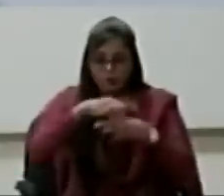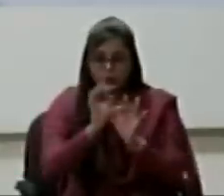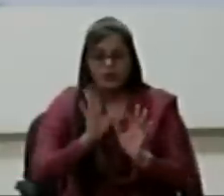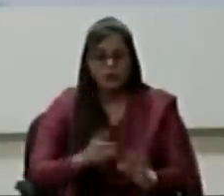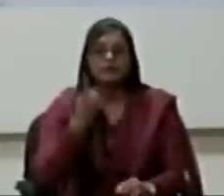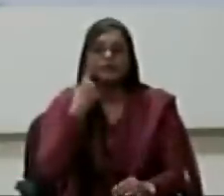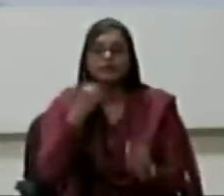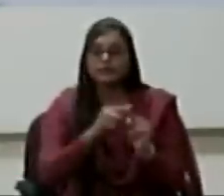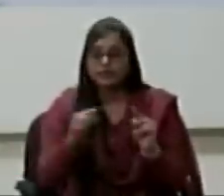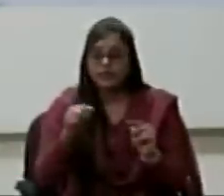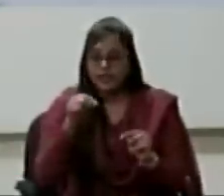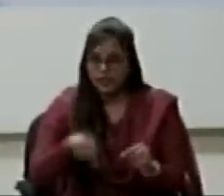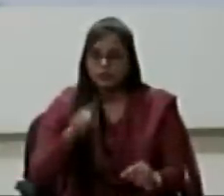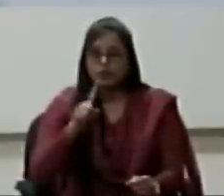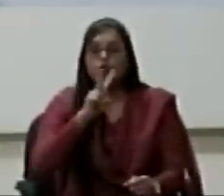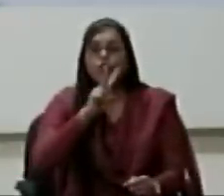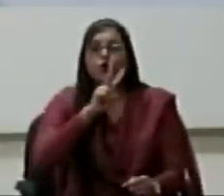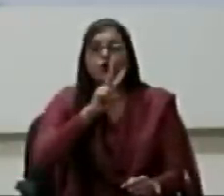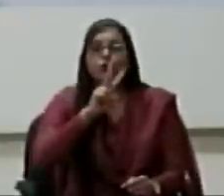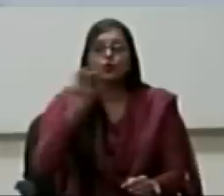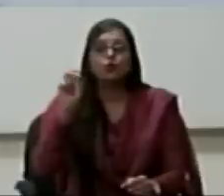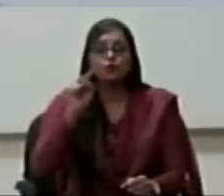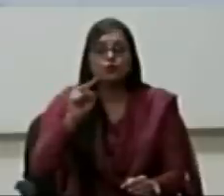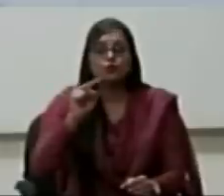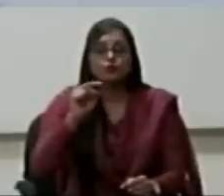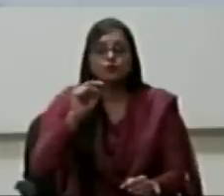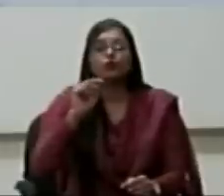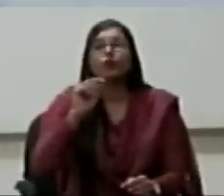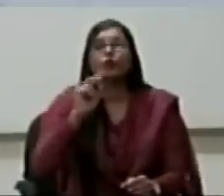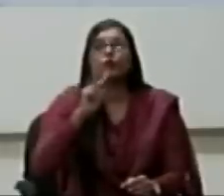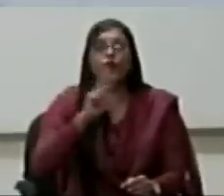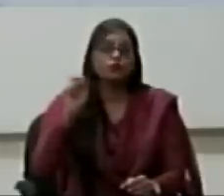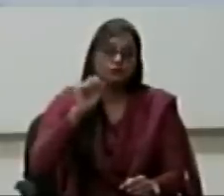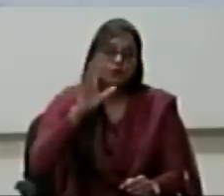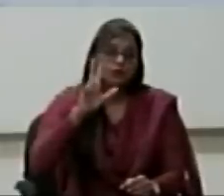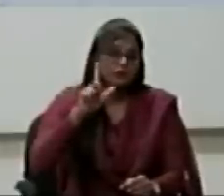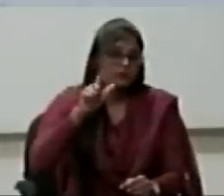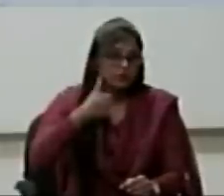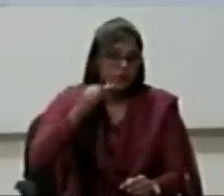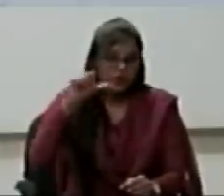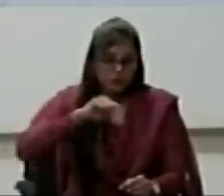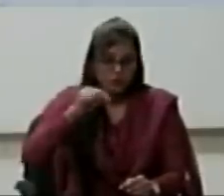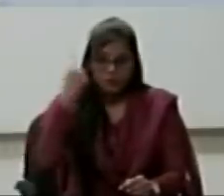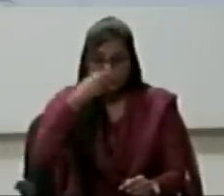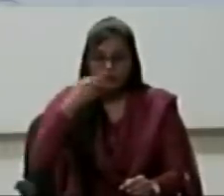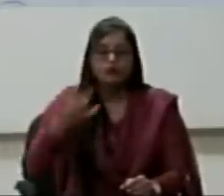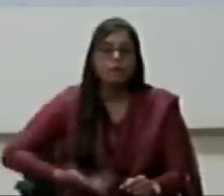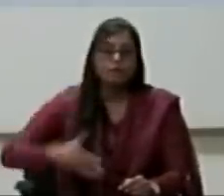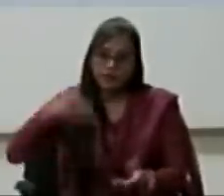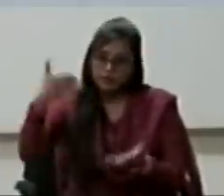ঘন্টায় 269 জন বাংলাদেশে প্রবেশ করেছেন, এদের প্রত্যেককে স্ক্রিনিং করা হয়েছে।